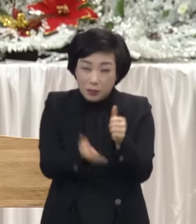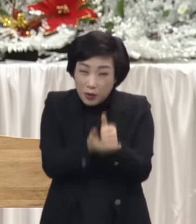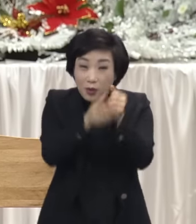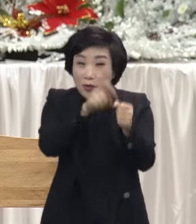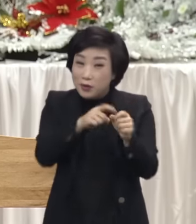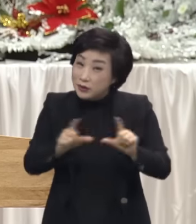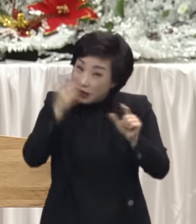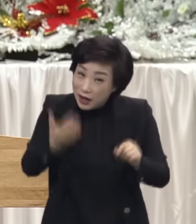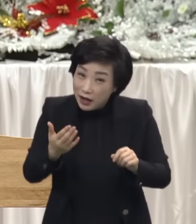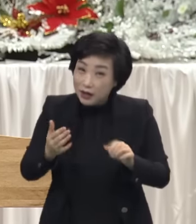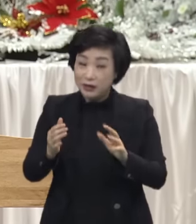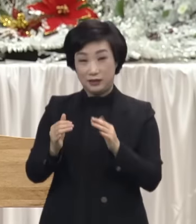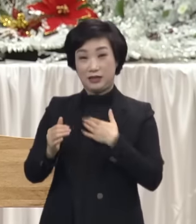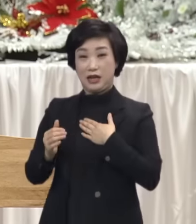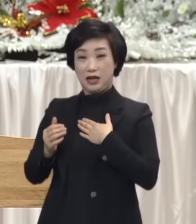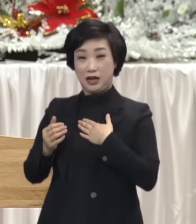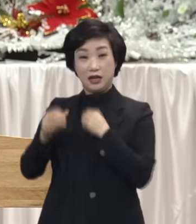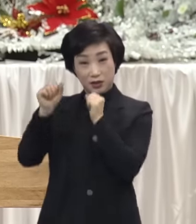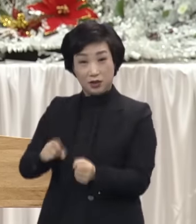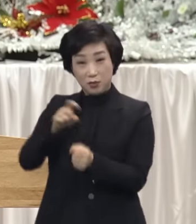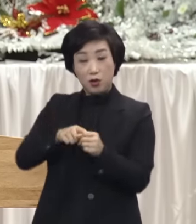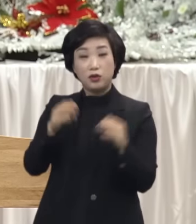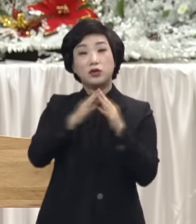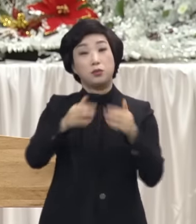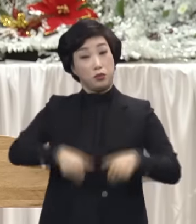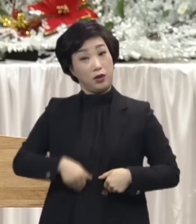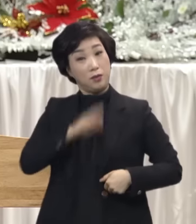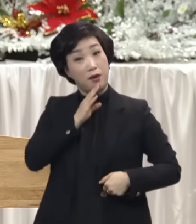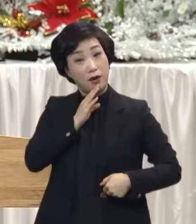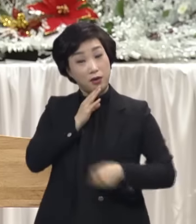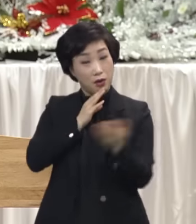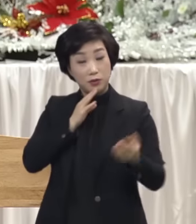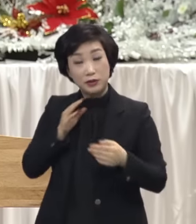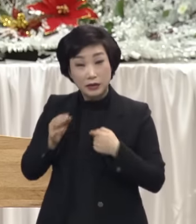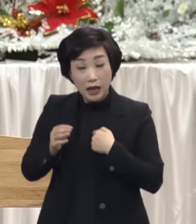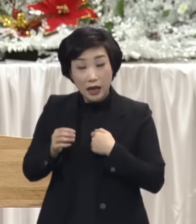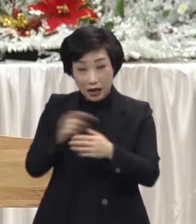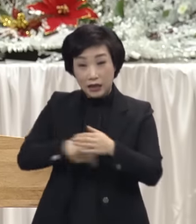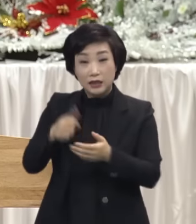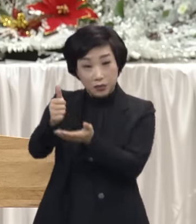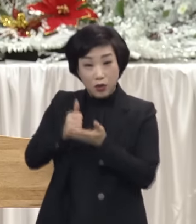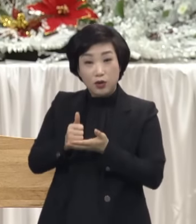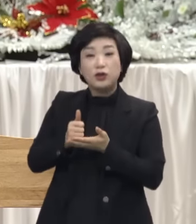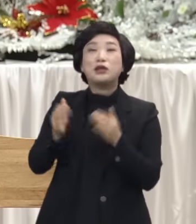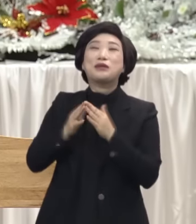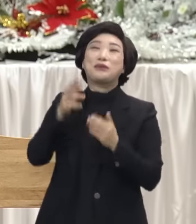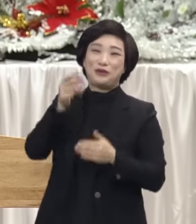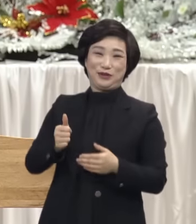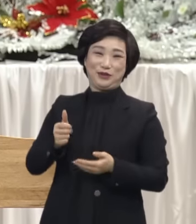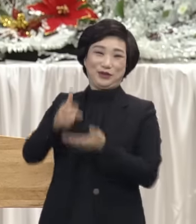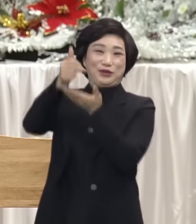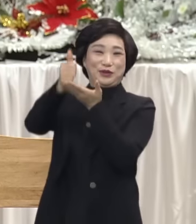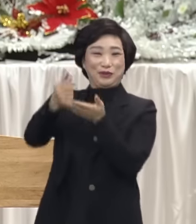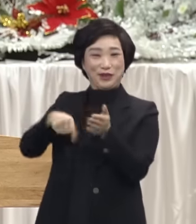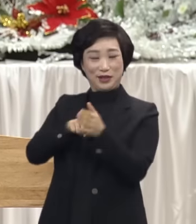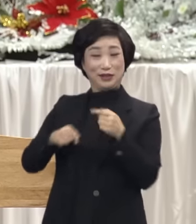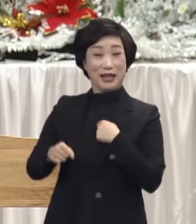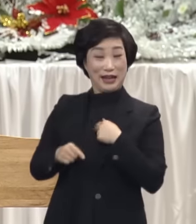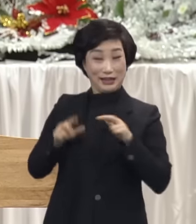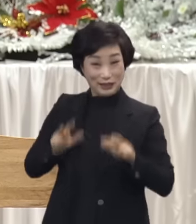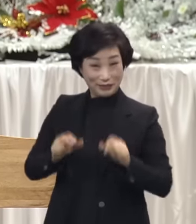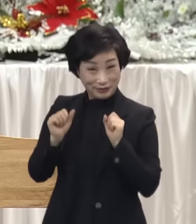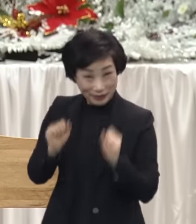집이 있습니까? 사람을 위해서 집이 있듯이 내 안에 사시는 집주인이신 주를 위해 내가